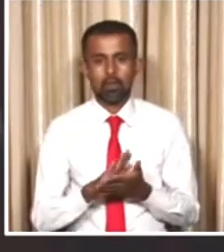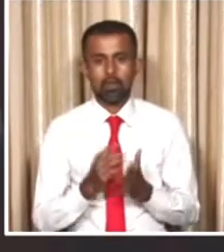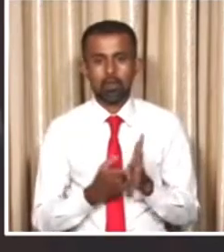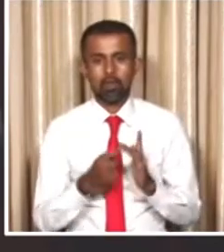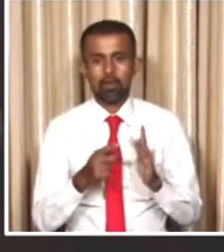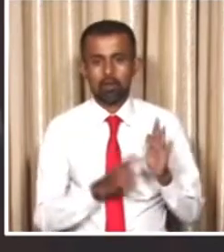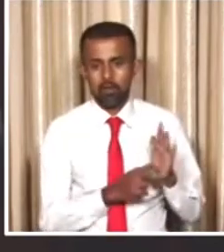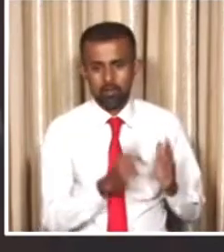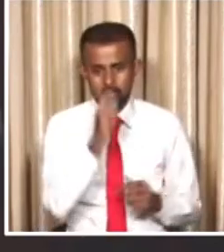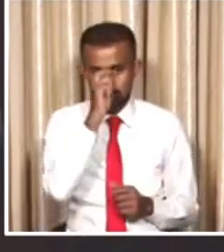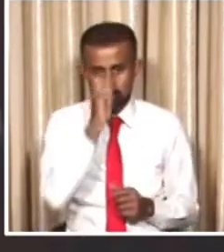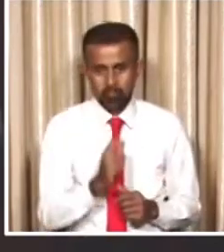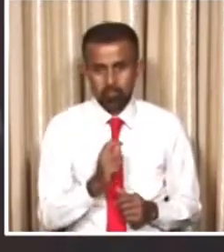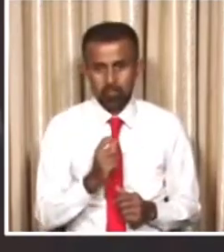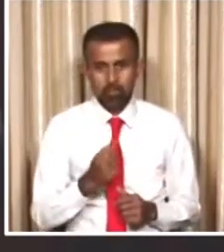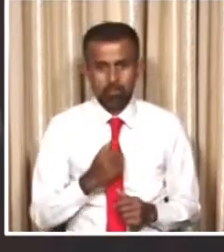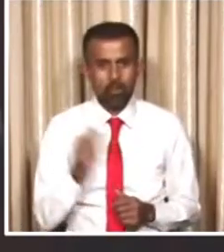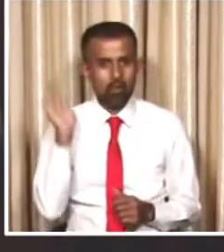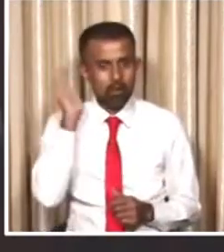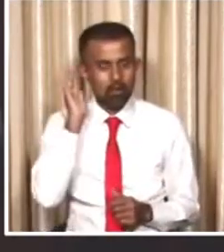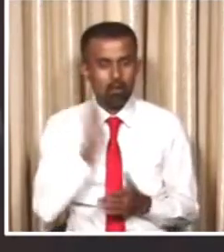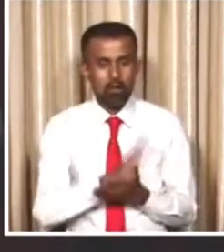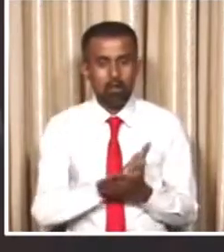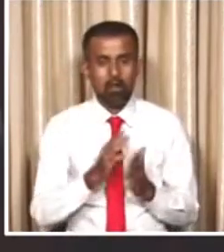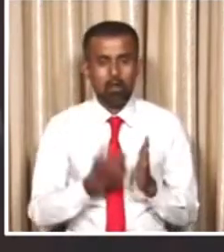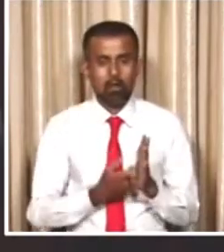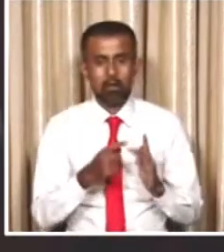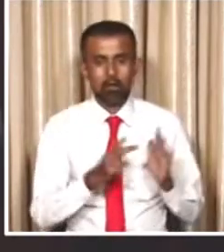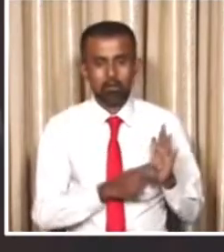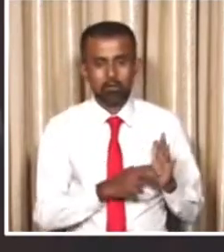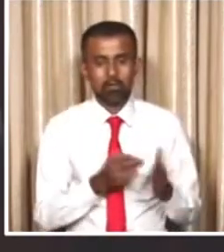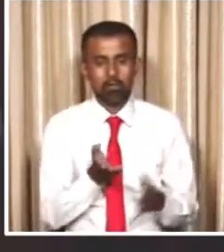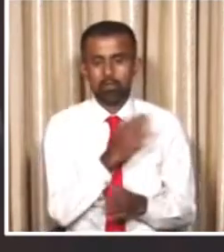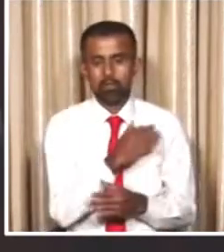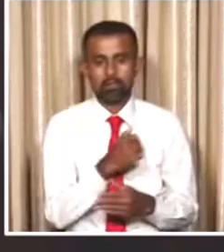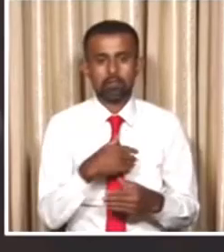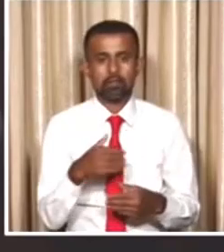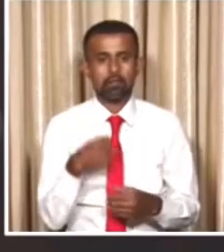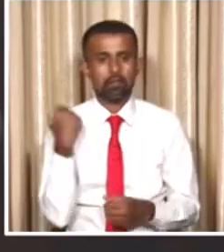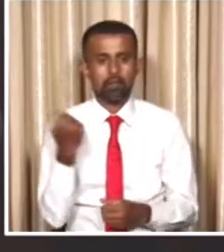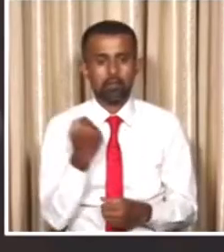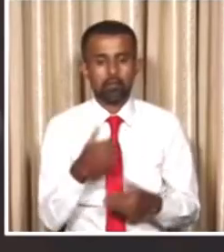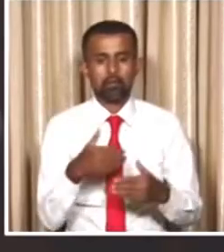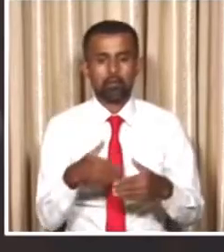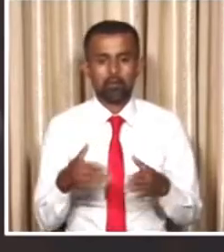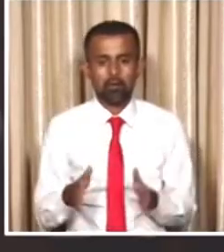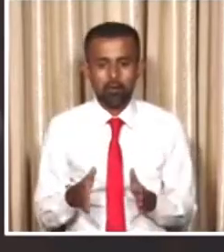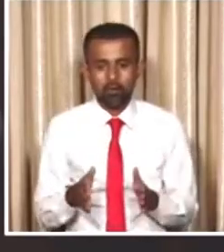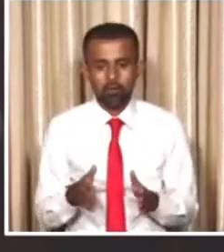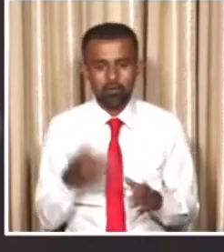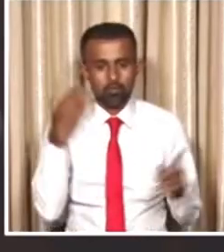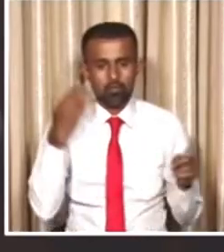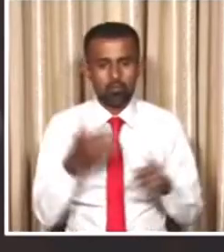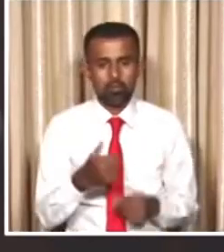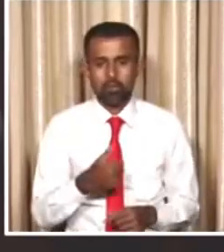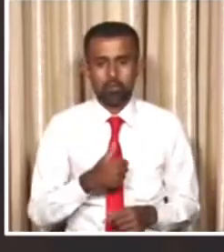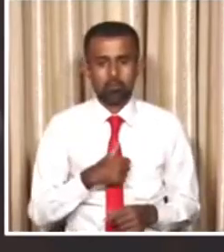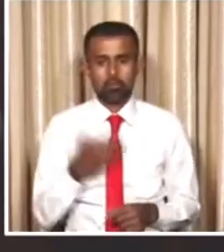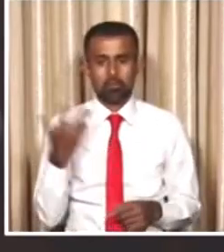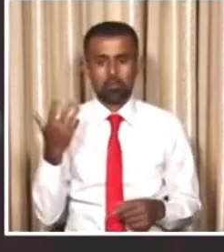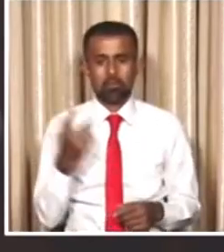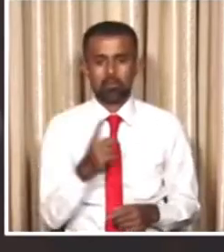ඇමතිවරයා. එතකොට අපිට ආරංචි වෙනවා හරින් ප්‍රාන්දු ඇමතිවරයා ඊයේ කැබිනට් රැස්වීමේදී මේ පිළිබඳව විරෝධය පළ